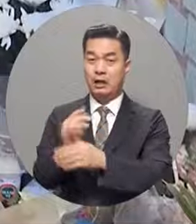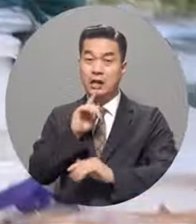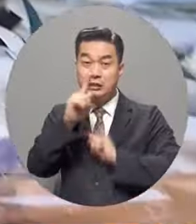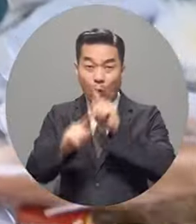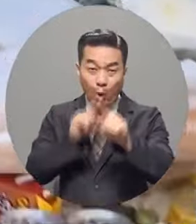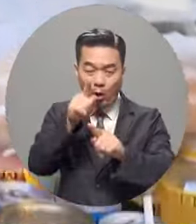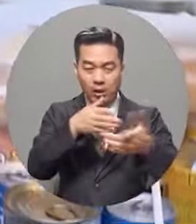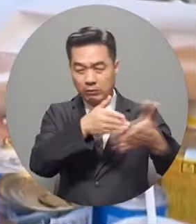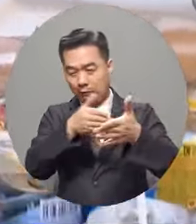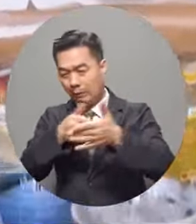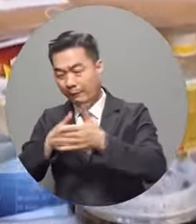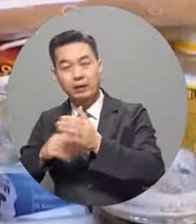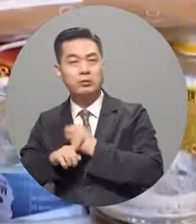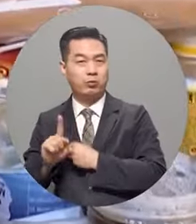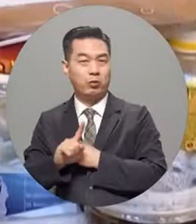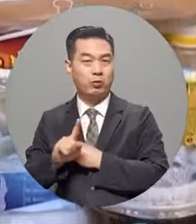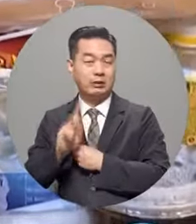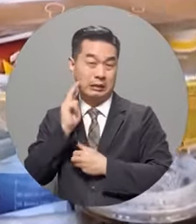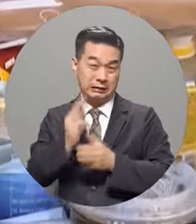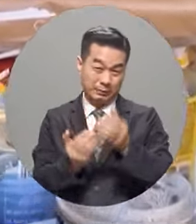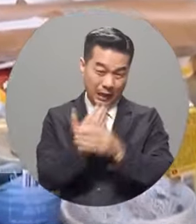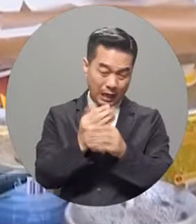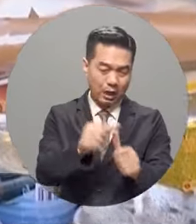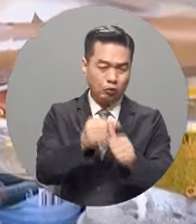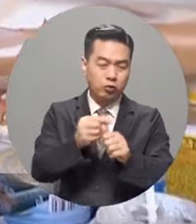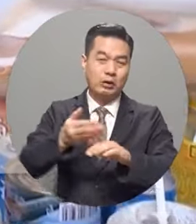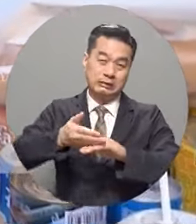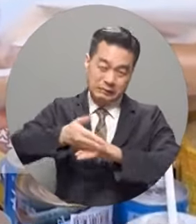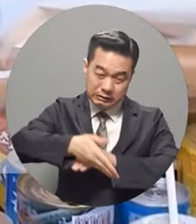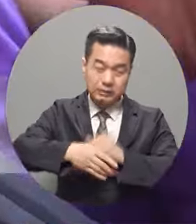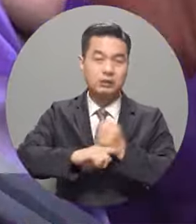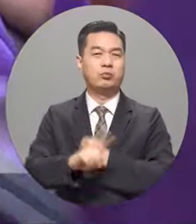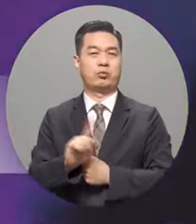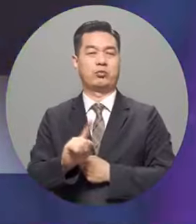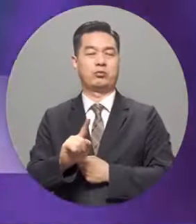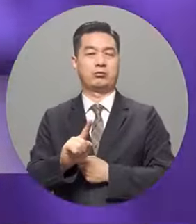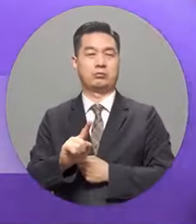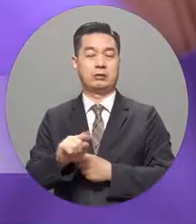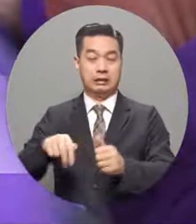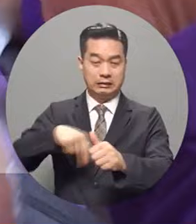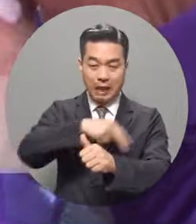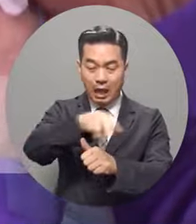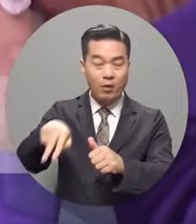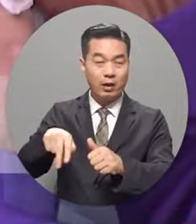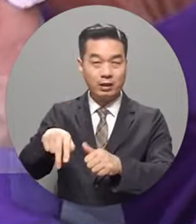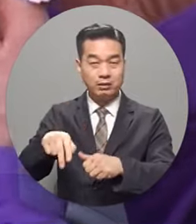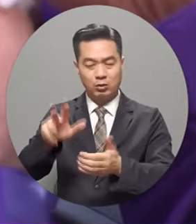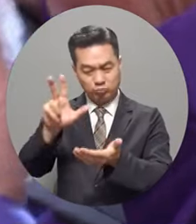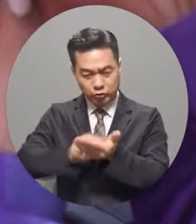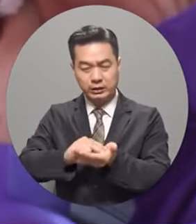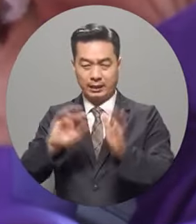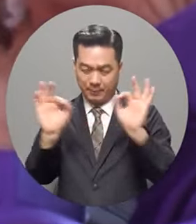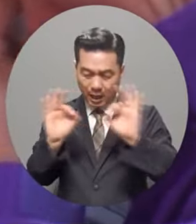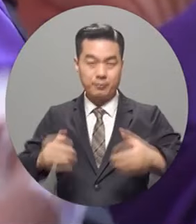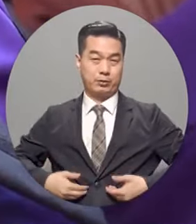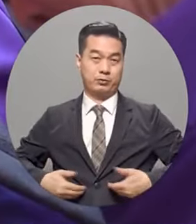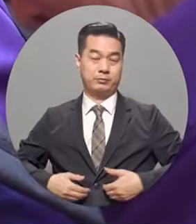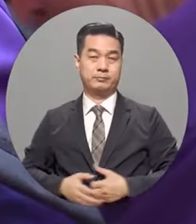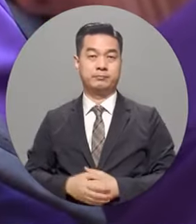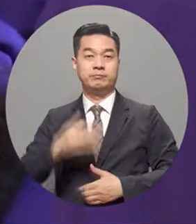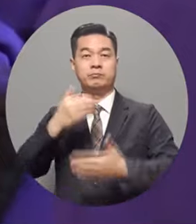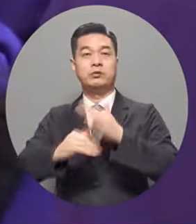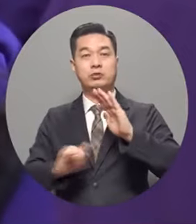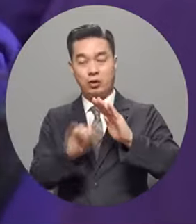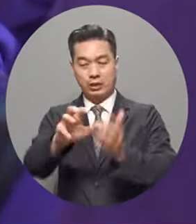무시는 참사 직후 구조 대응은 왜 지체되는 구조적인 문제점을 밝혀내야 한다고 했습니다 유족들은